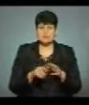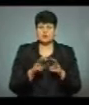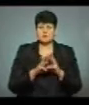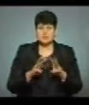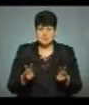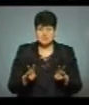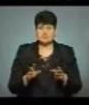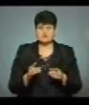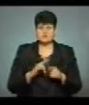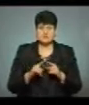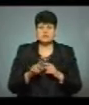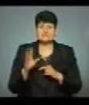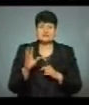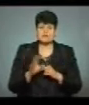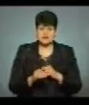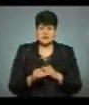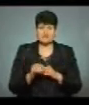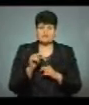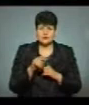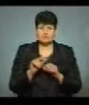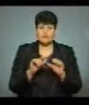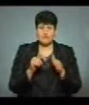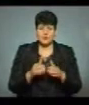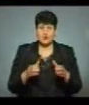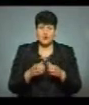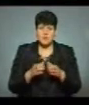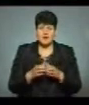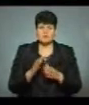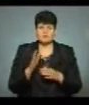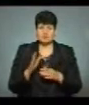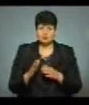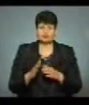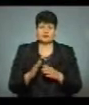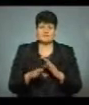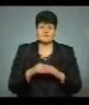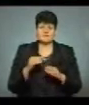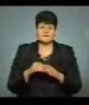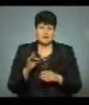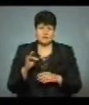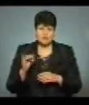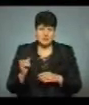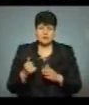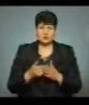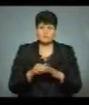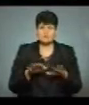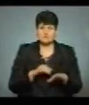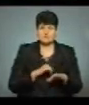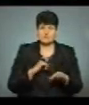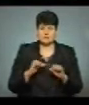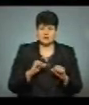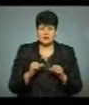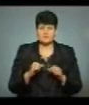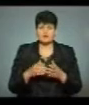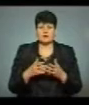І, ймовірніше всього, саме в такому форматі громади підуть на чергові вибори до місцевого самоврядування восени цього року.